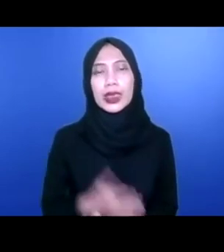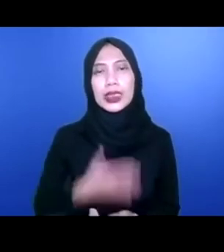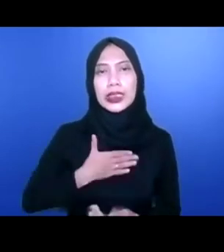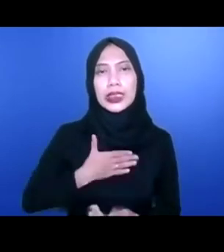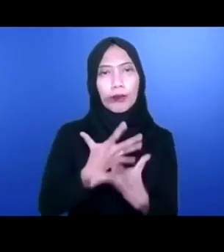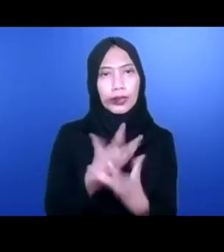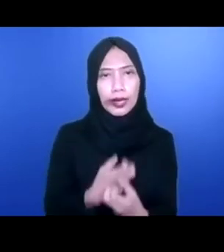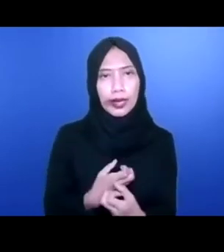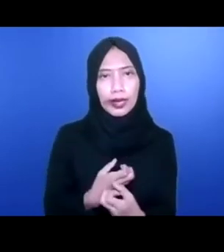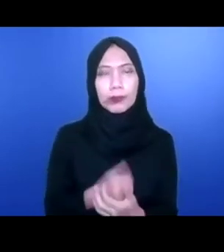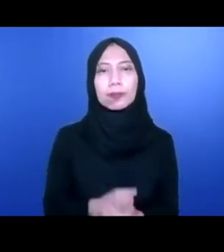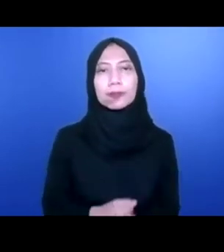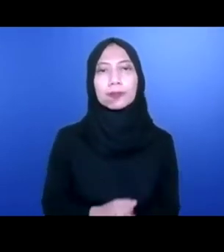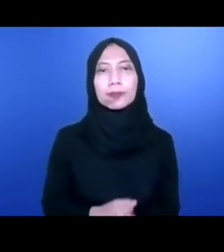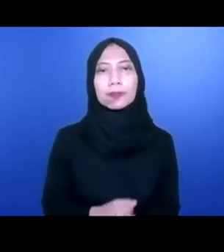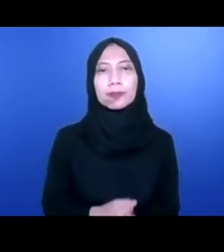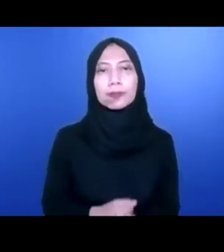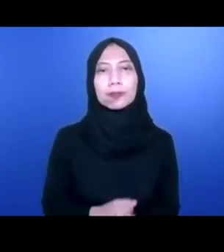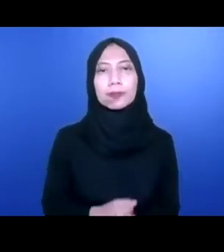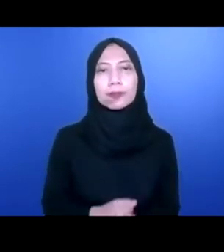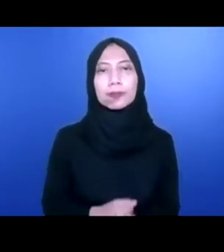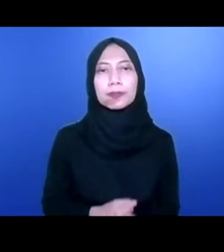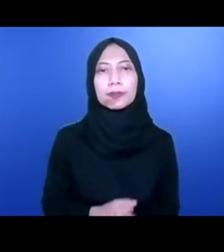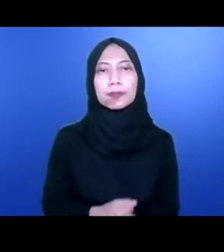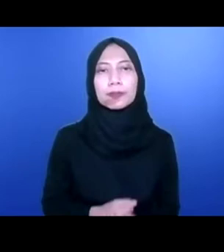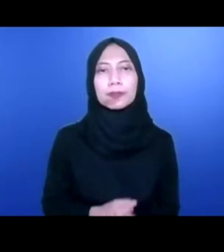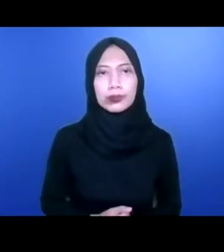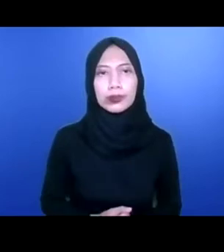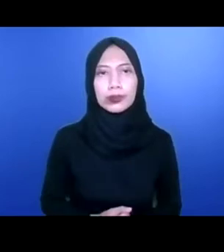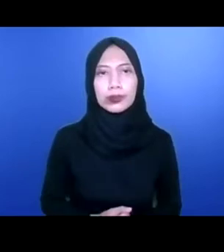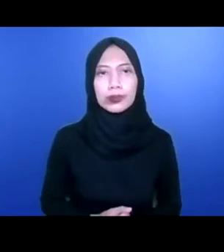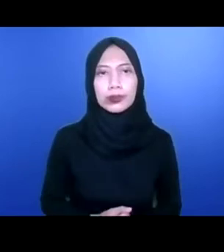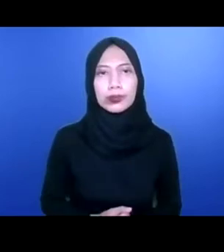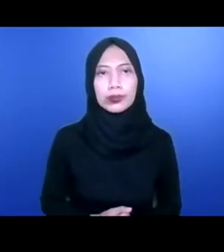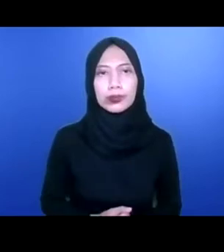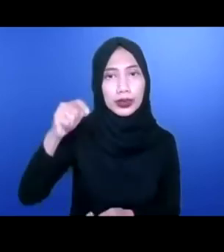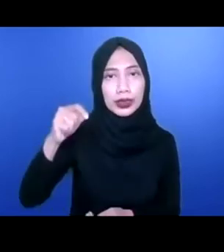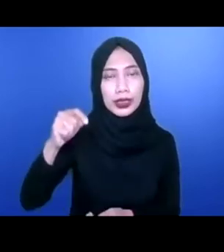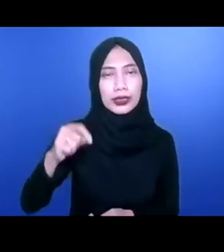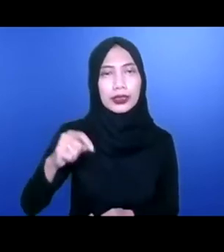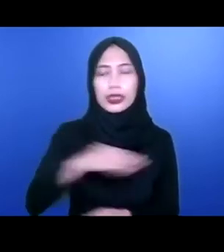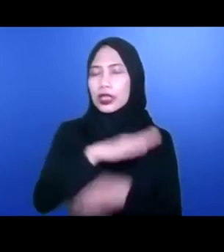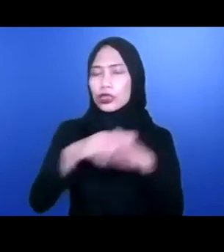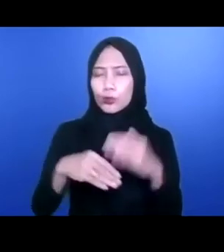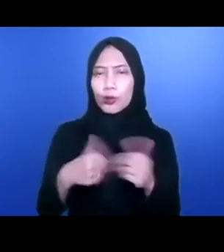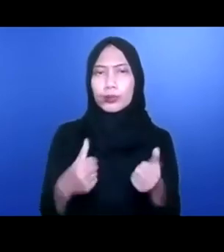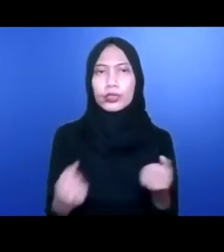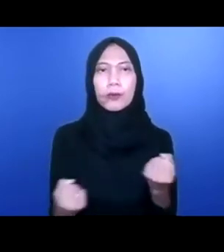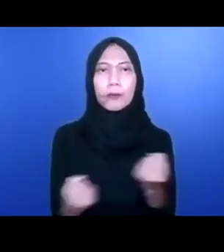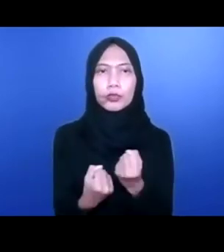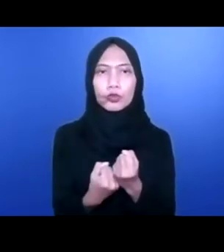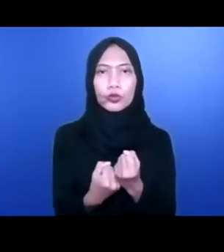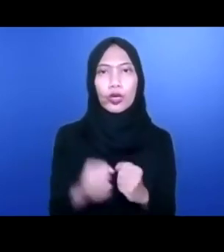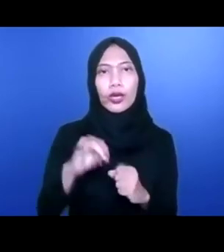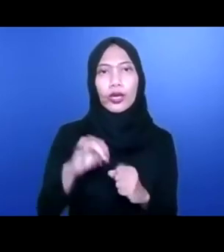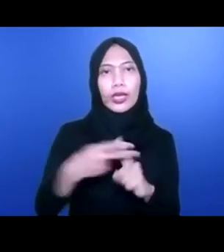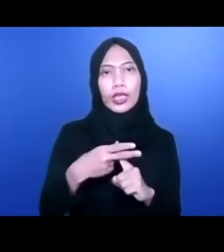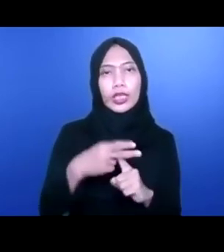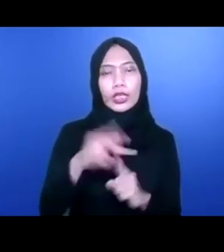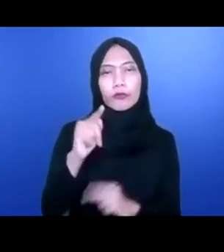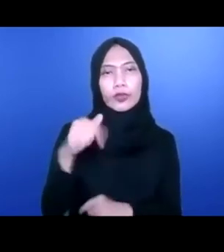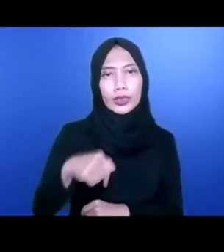anggota Dewan Nasional Keuangan Inklusif dan Kementerian Lembaga dapat mendukung pelaksanaan inisiatif ini dan